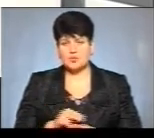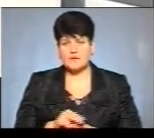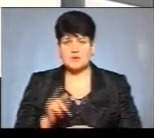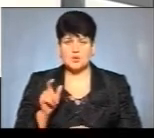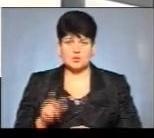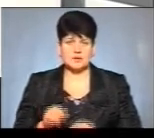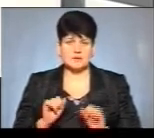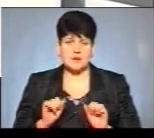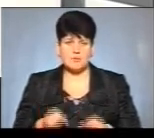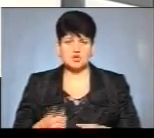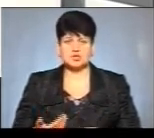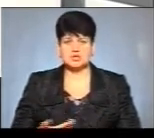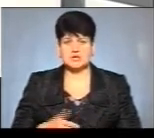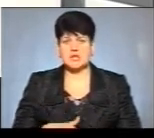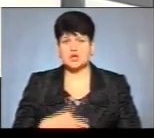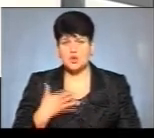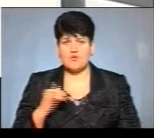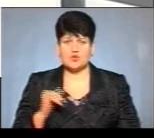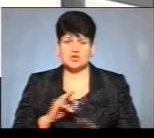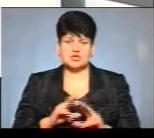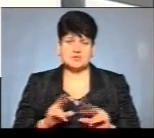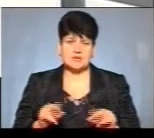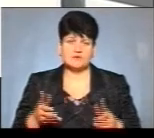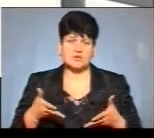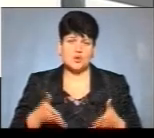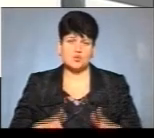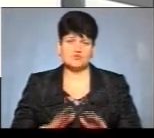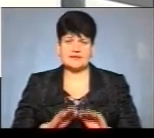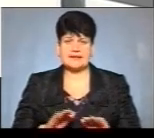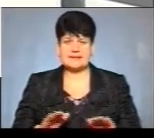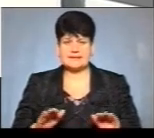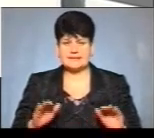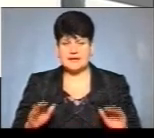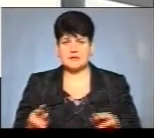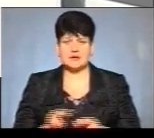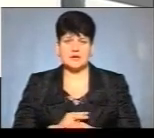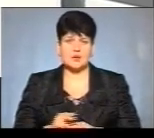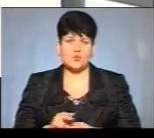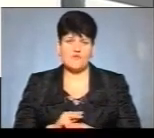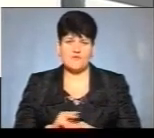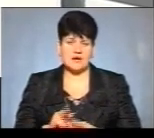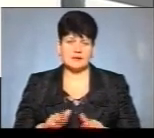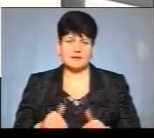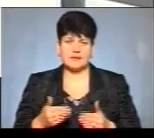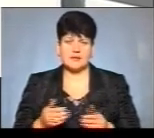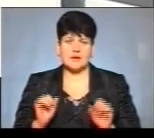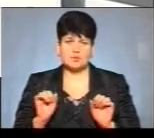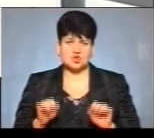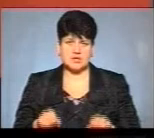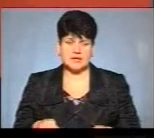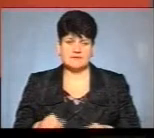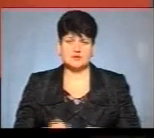може жити довго і щасливо, народжувати дітей. Тобто лікування дає